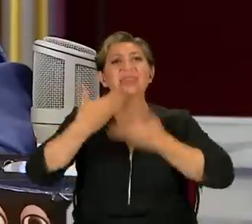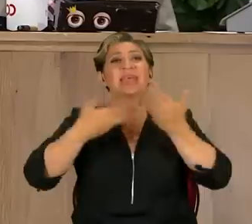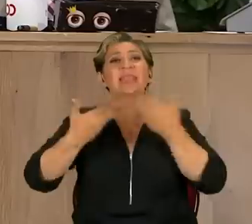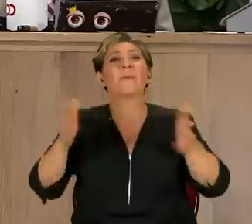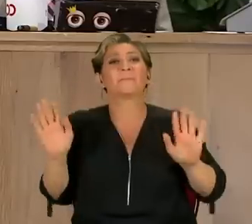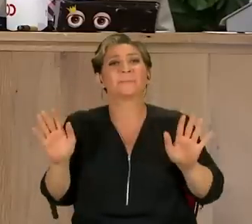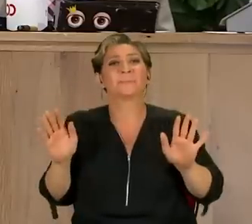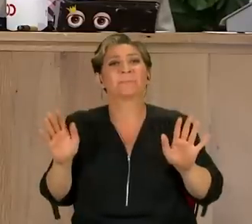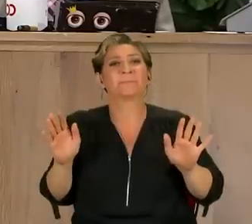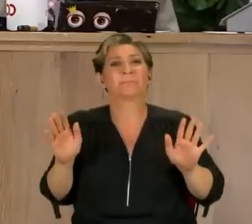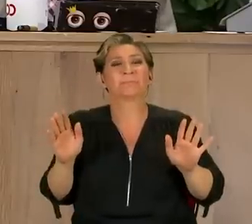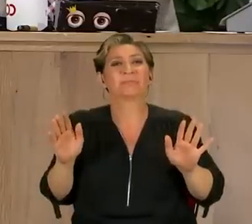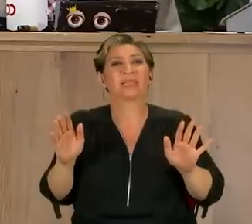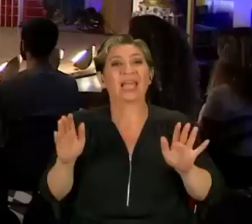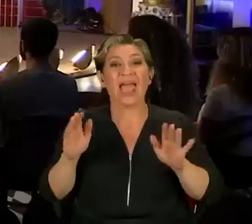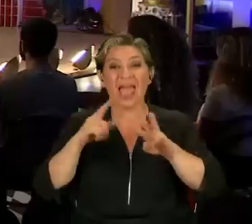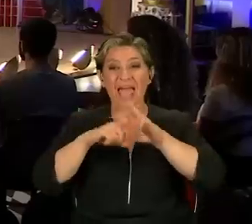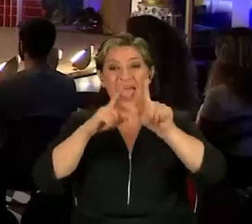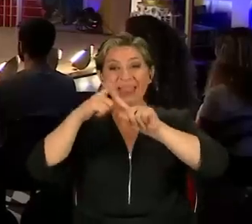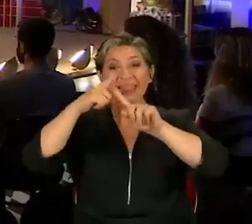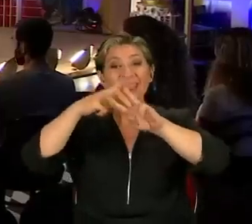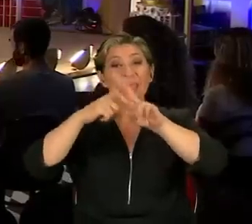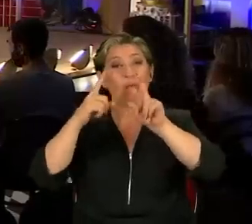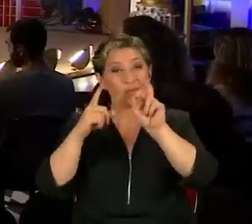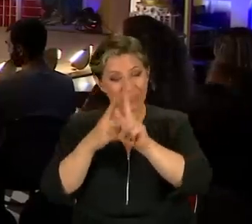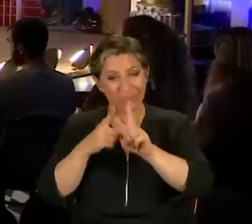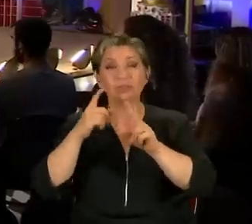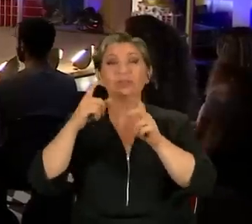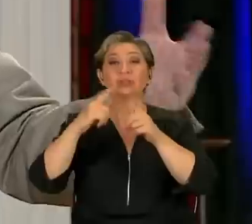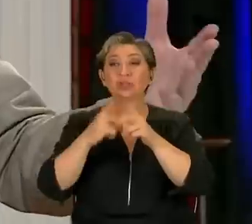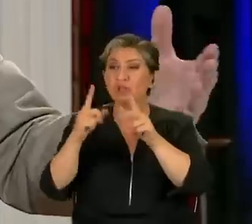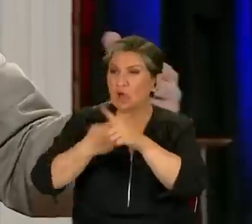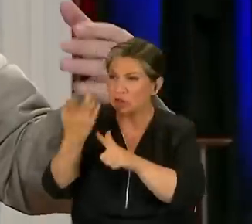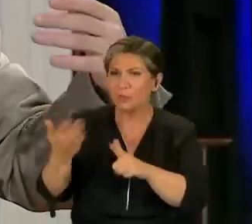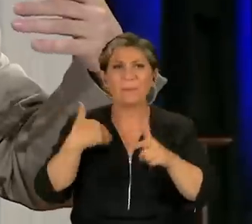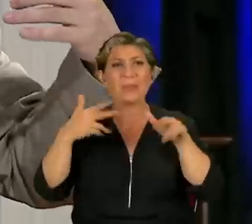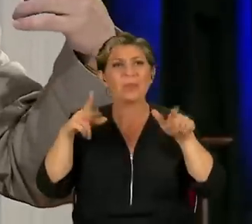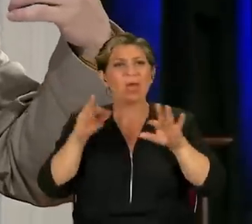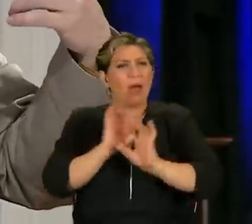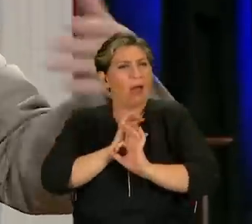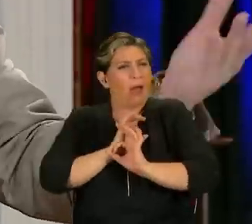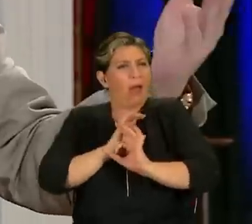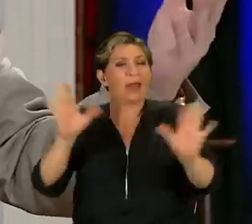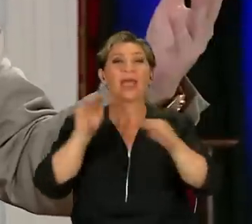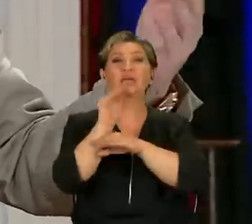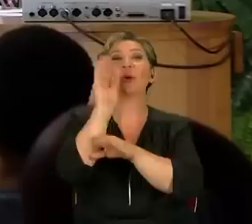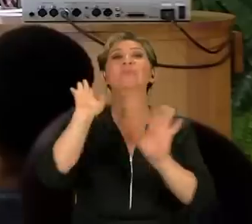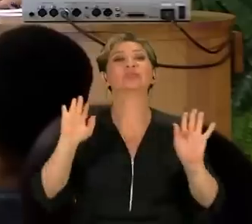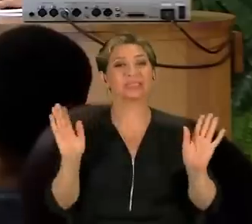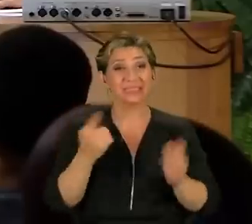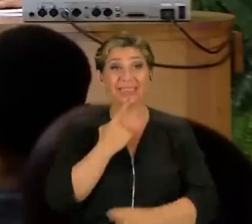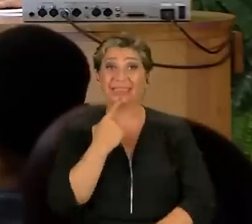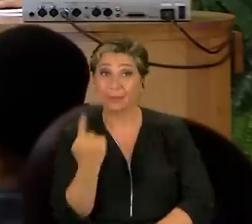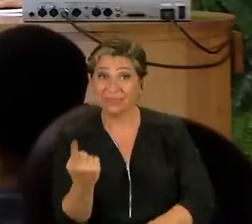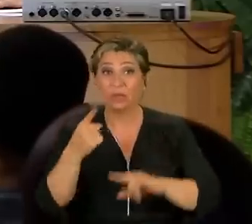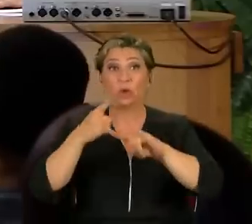edemem. Elton John ve George Michael bile benim kadar şahane yaşamamıştır.